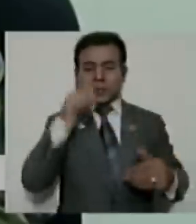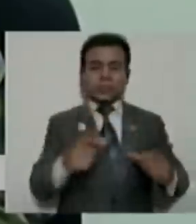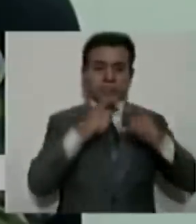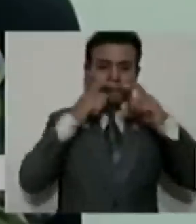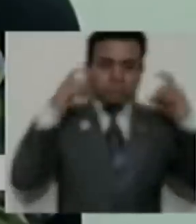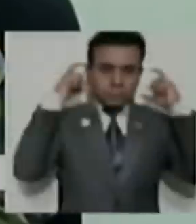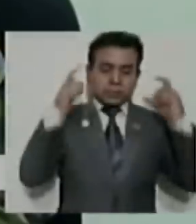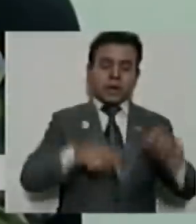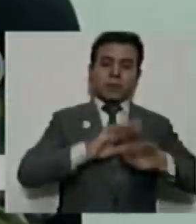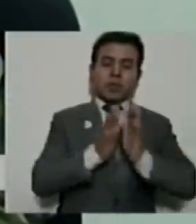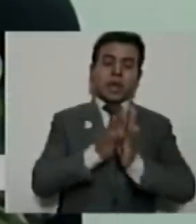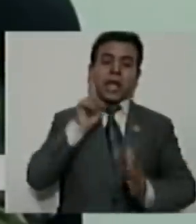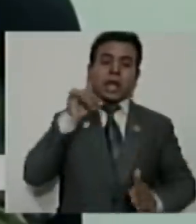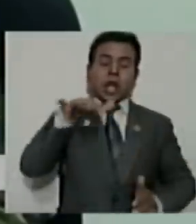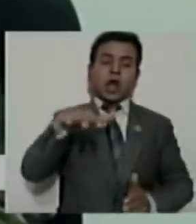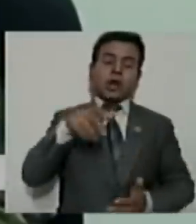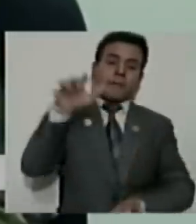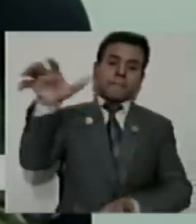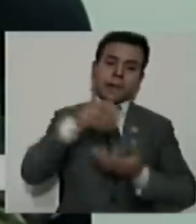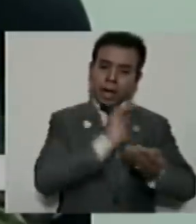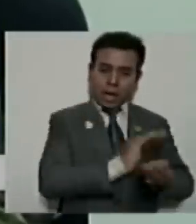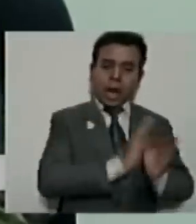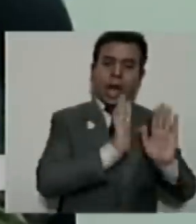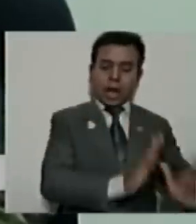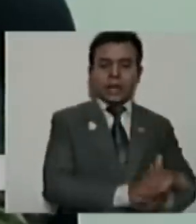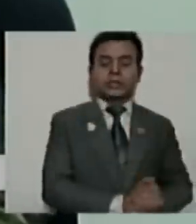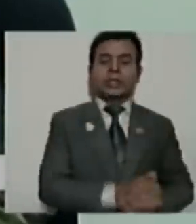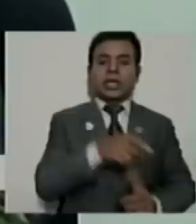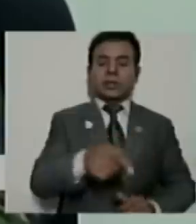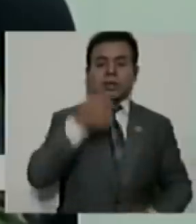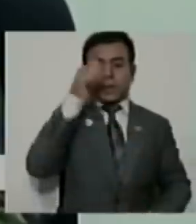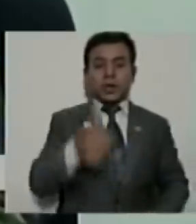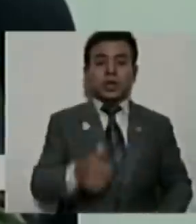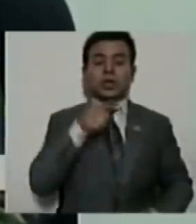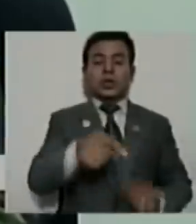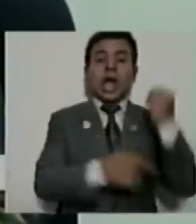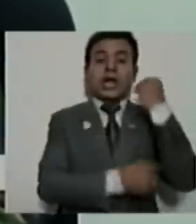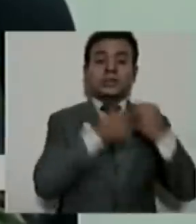গতকালকে আমি একটি বিষয় আপনাদের দৃষ্টি আকর্ষণ করেছিলাম এবং মহানগর হাসপাতালে একটি